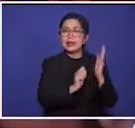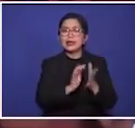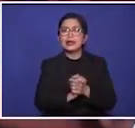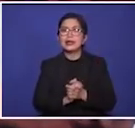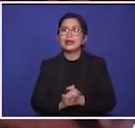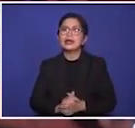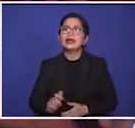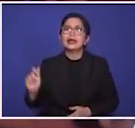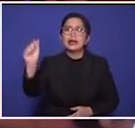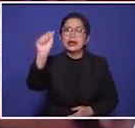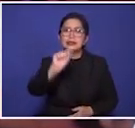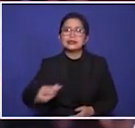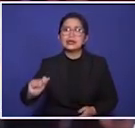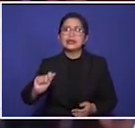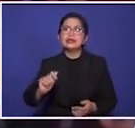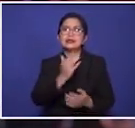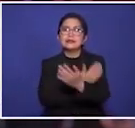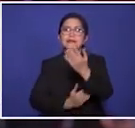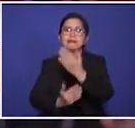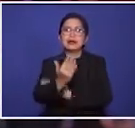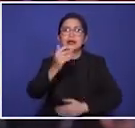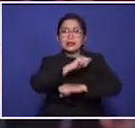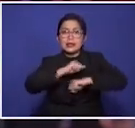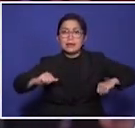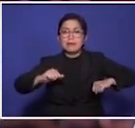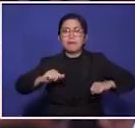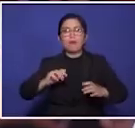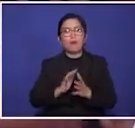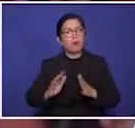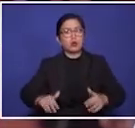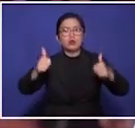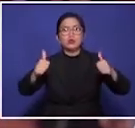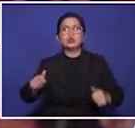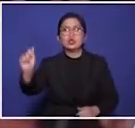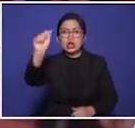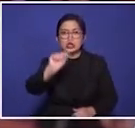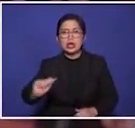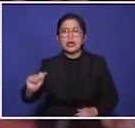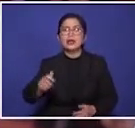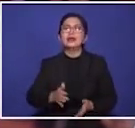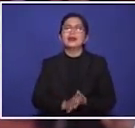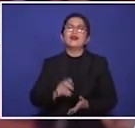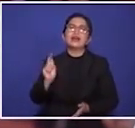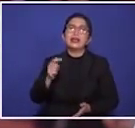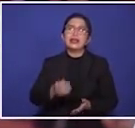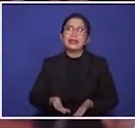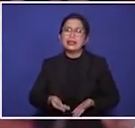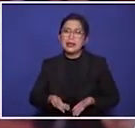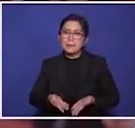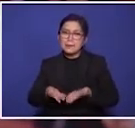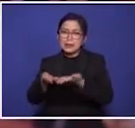event disabilitas terbesar di Asia kita juga memberikan bonus yang sama dengan